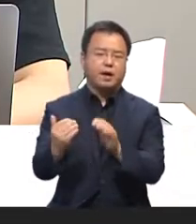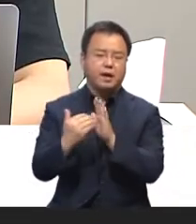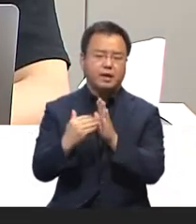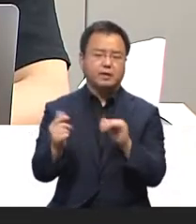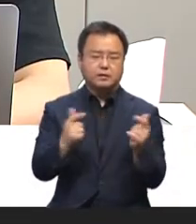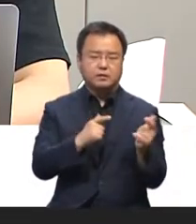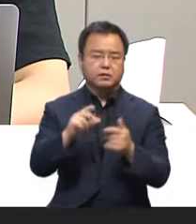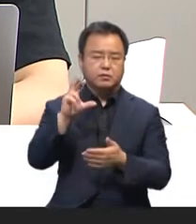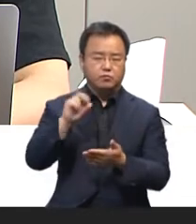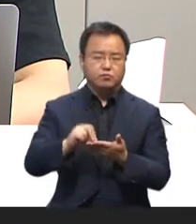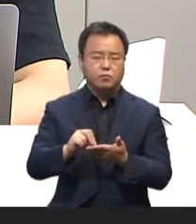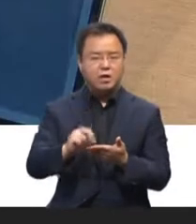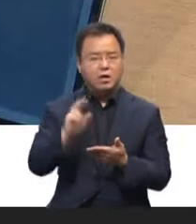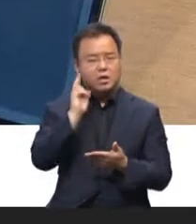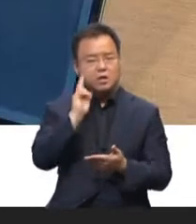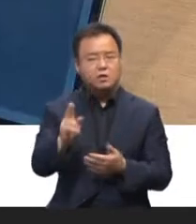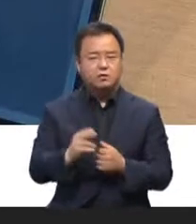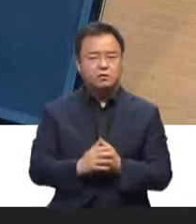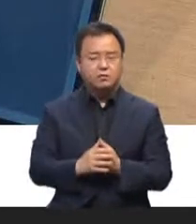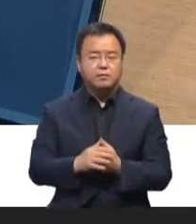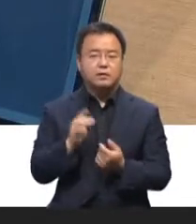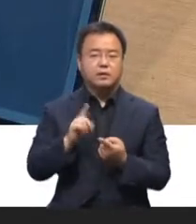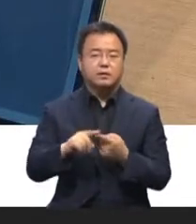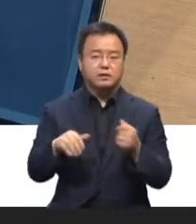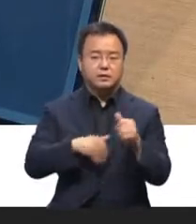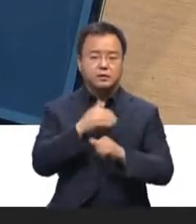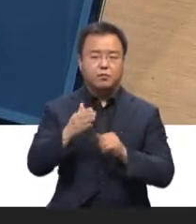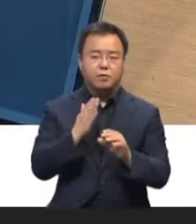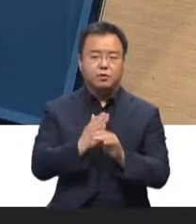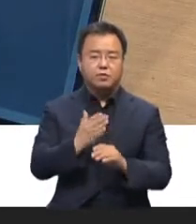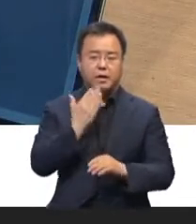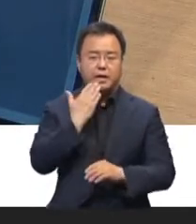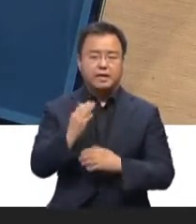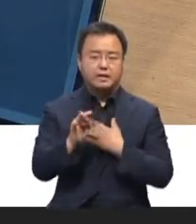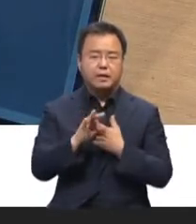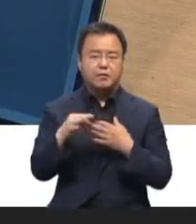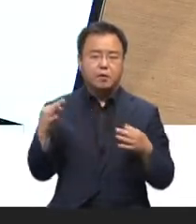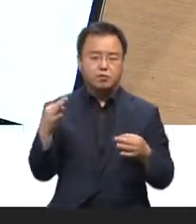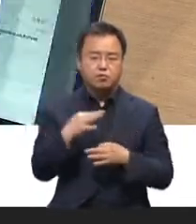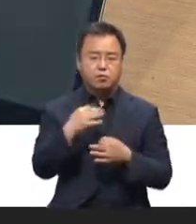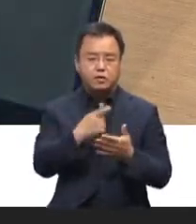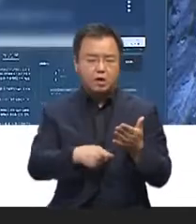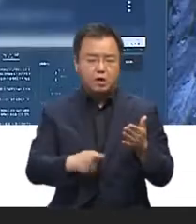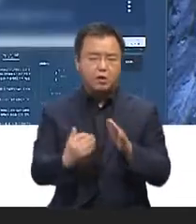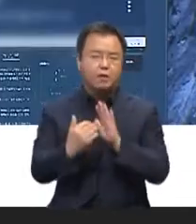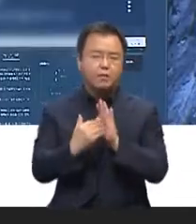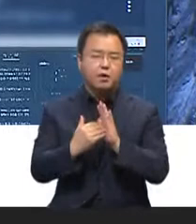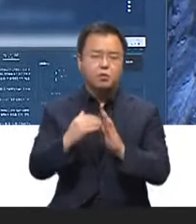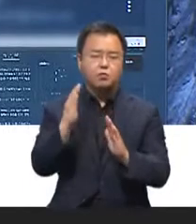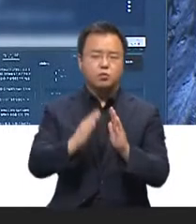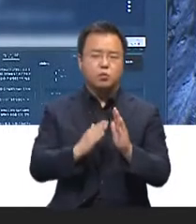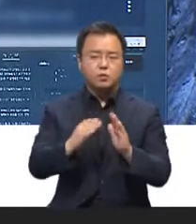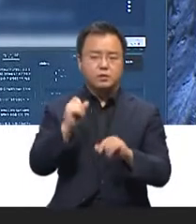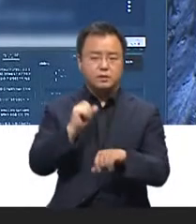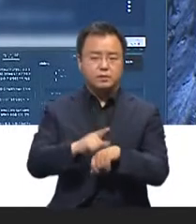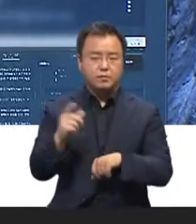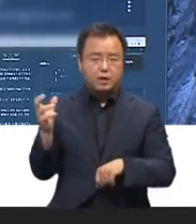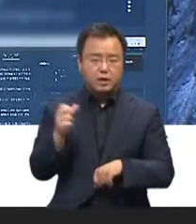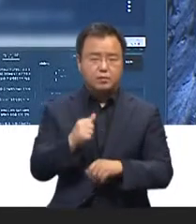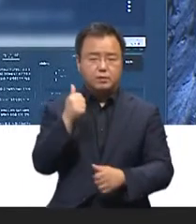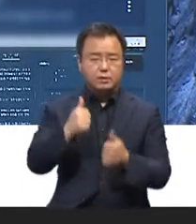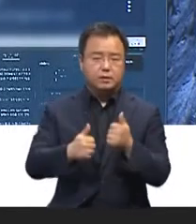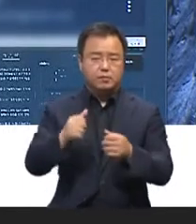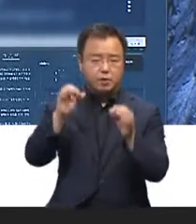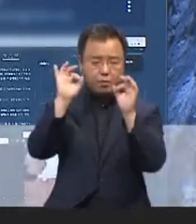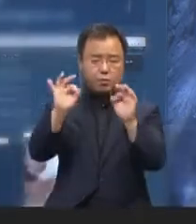것들이 굉장히 크게 느껴졌고요. 그러한 상황에서 최대한 부정행위를 방지하고 공정성을 확보하면서 시험을 볼 수 있는